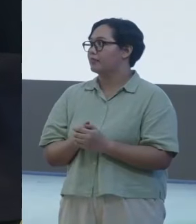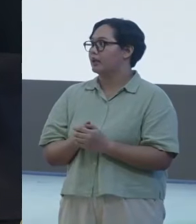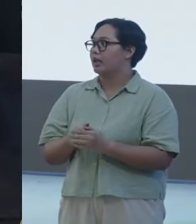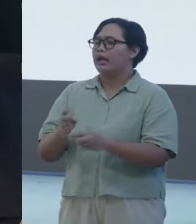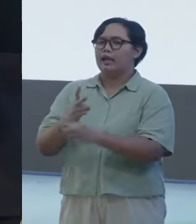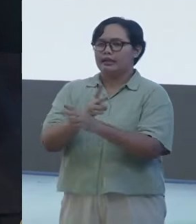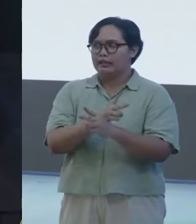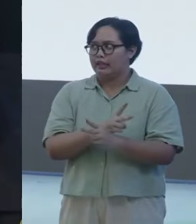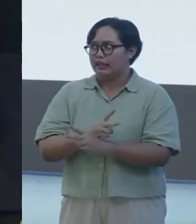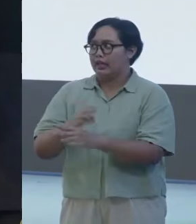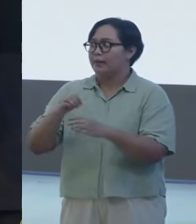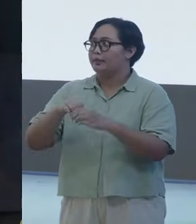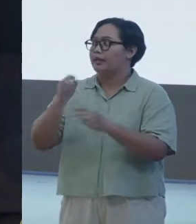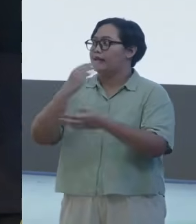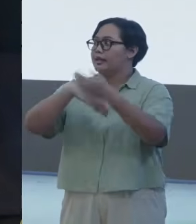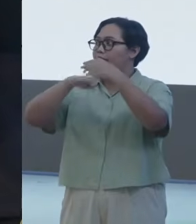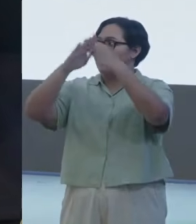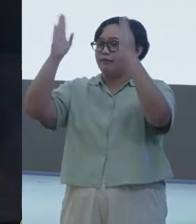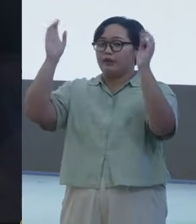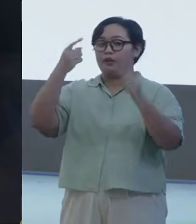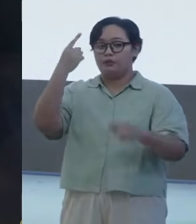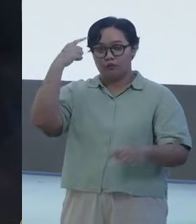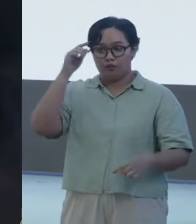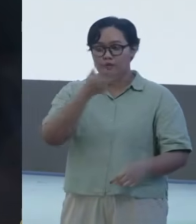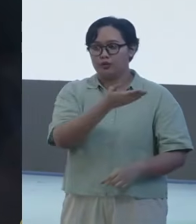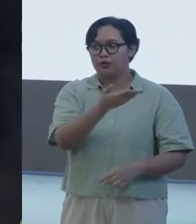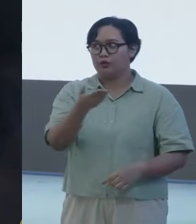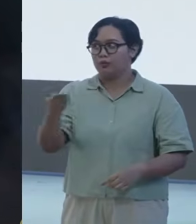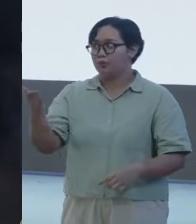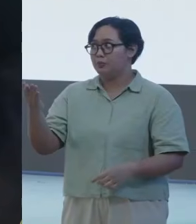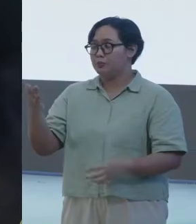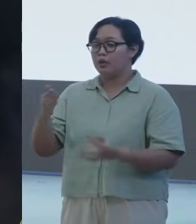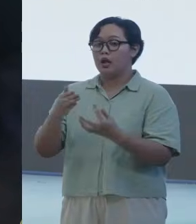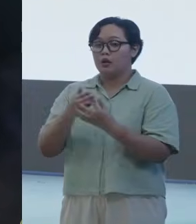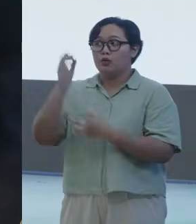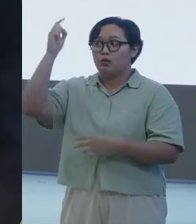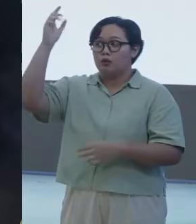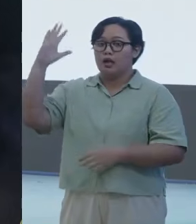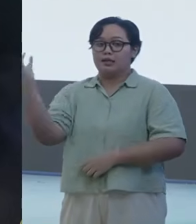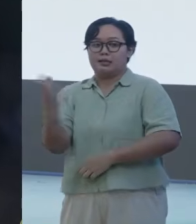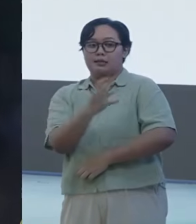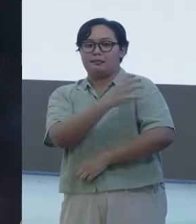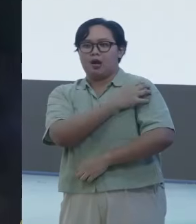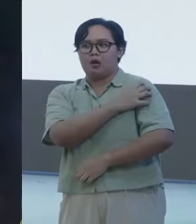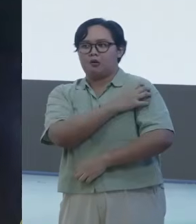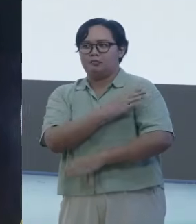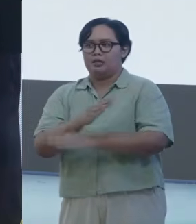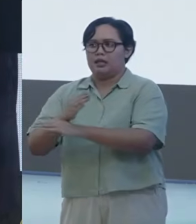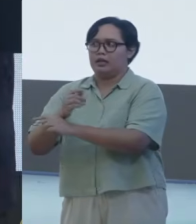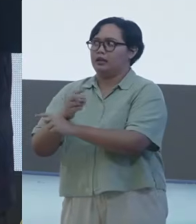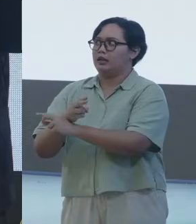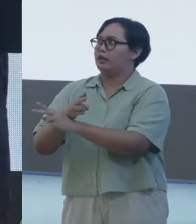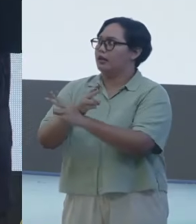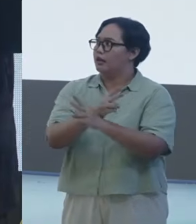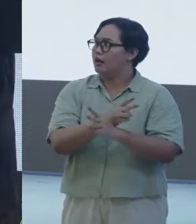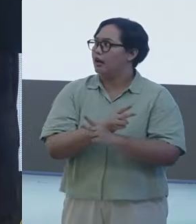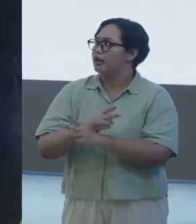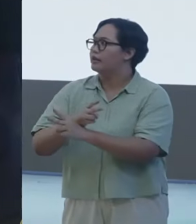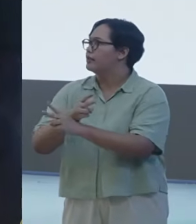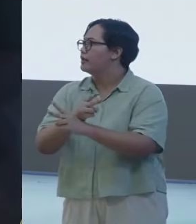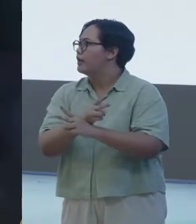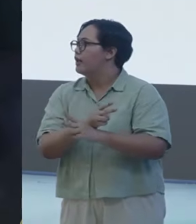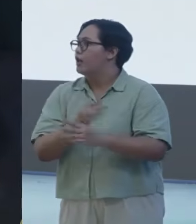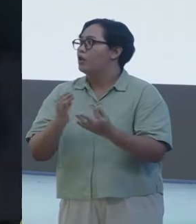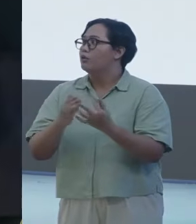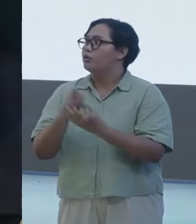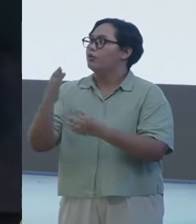in heaven for you, who by God's power, pakinggan nyo to, are being guarded through faith for a salvation